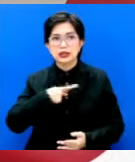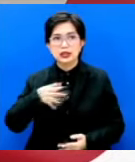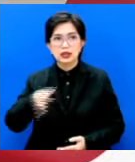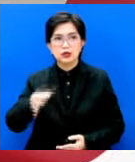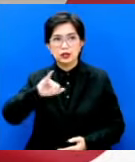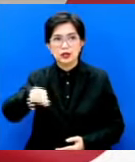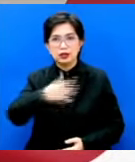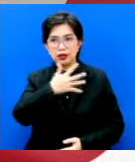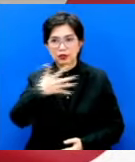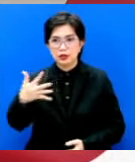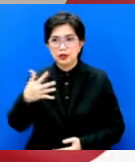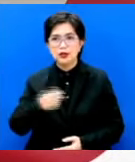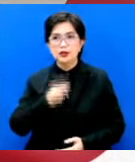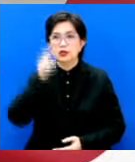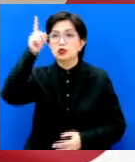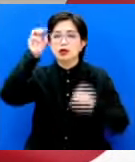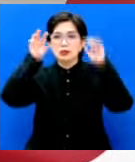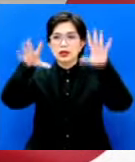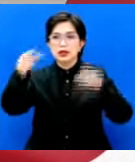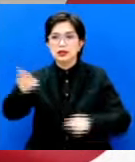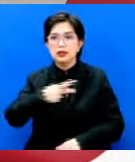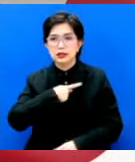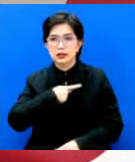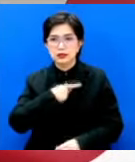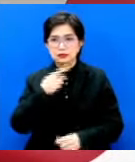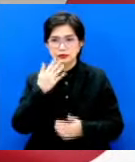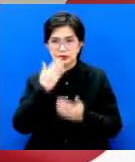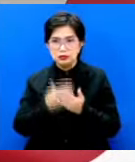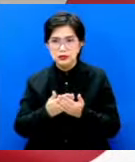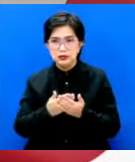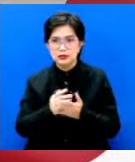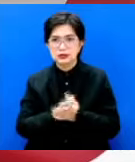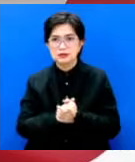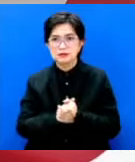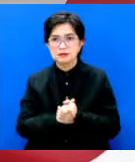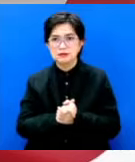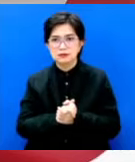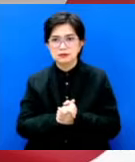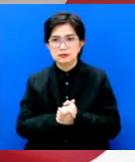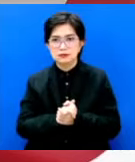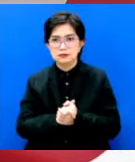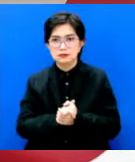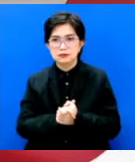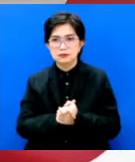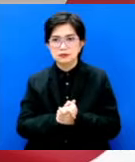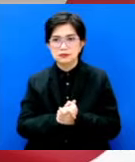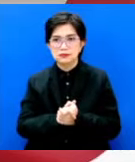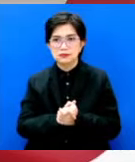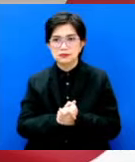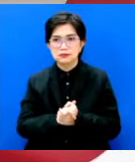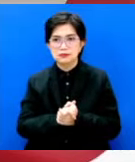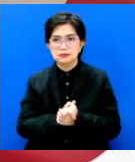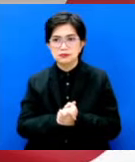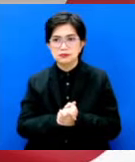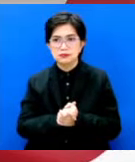kasih.SemogaTuhanmemberkati kita.Baik,terimakasihpasangankandidat nomor3danpasangankandidatnomor4.Saya mengundang